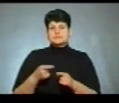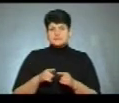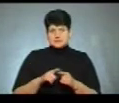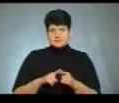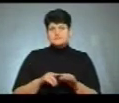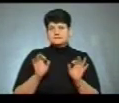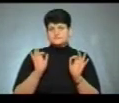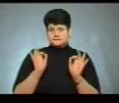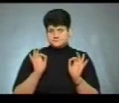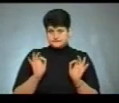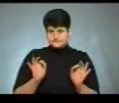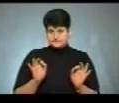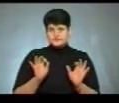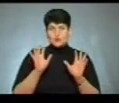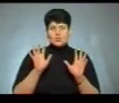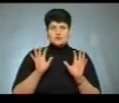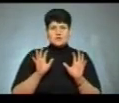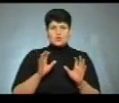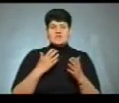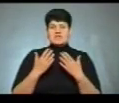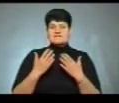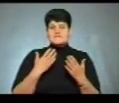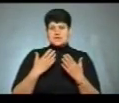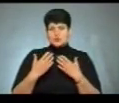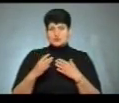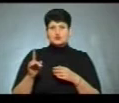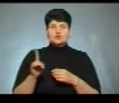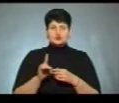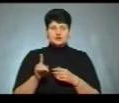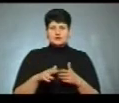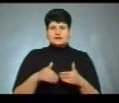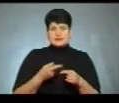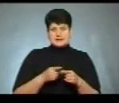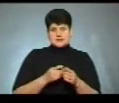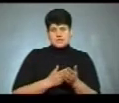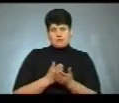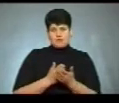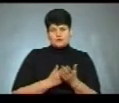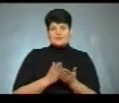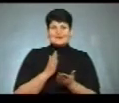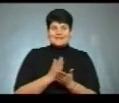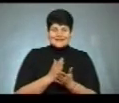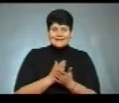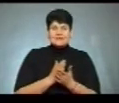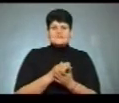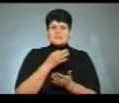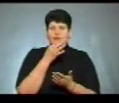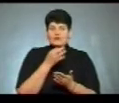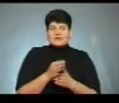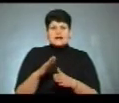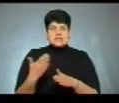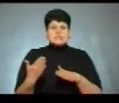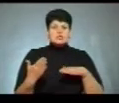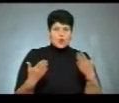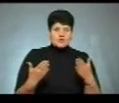цивілізоване узаконення відносин щодо надання цих послуг. Тобто є певна відповідальність сторін